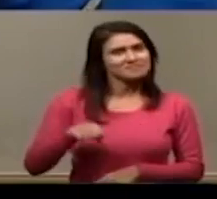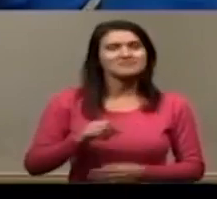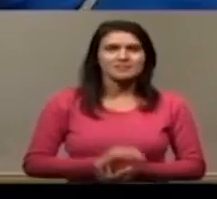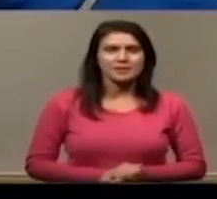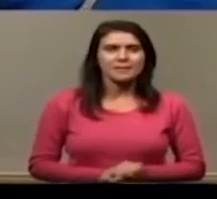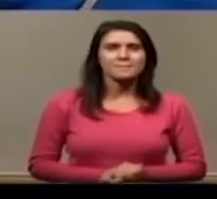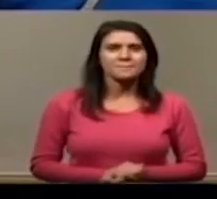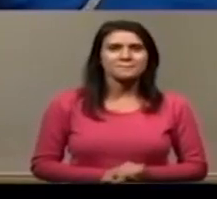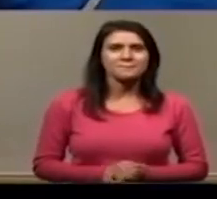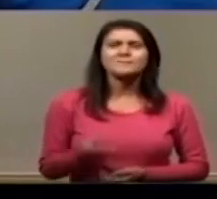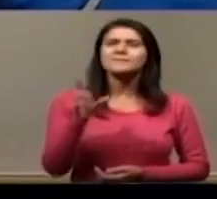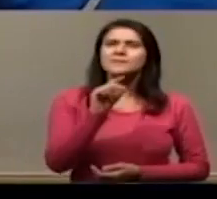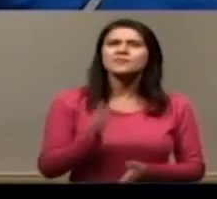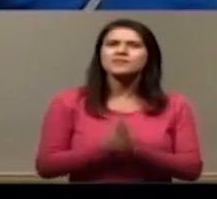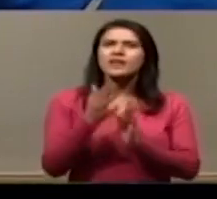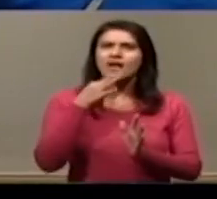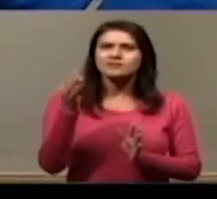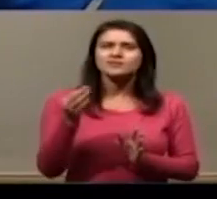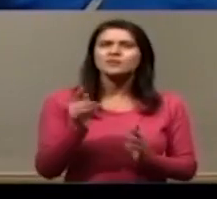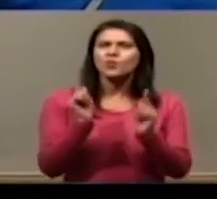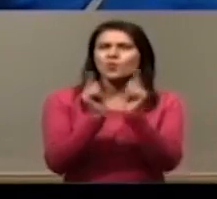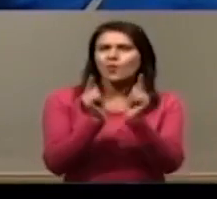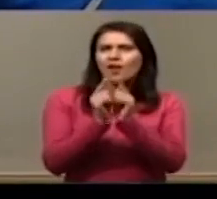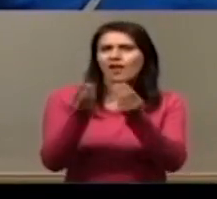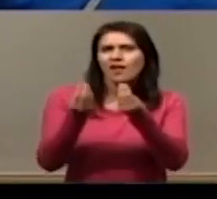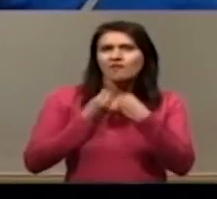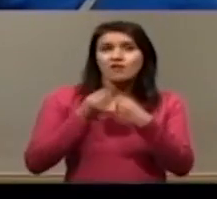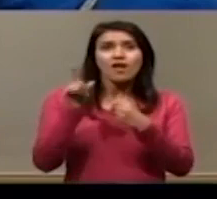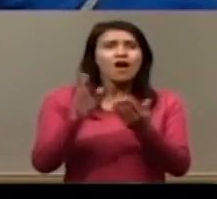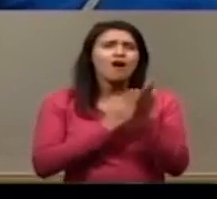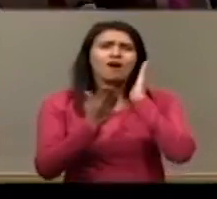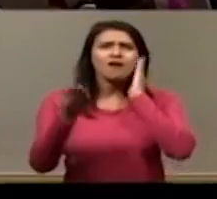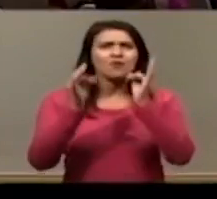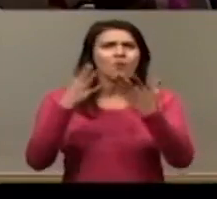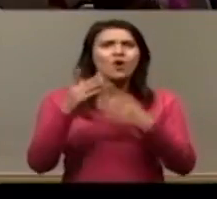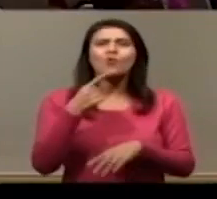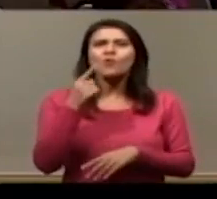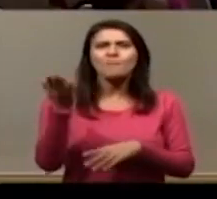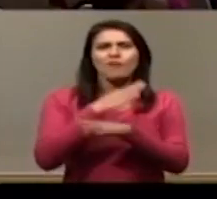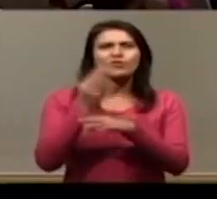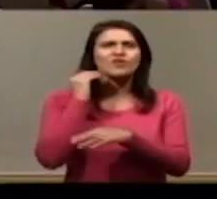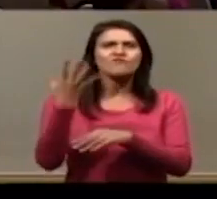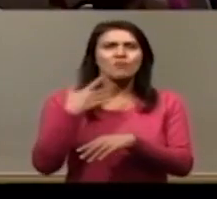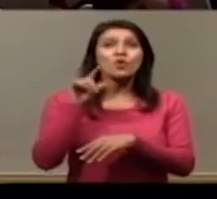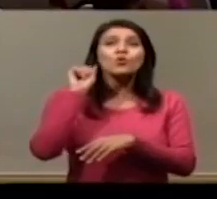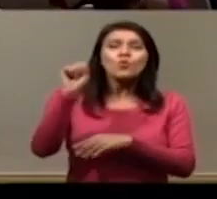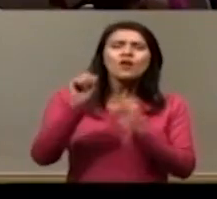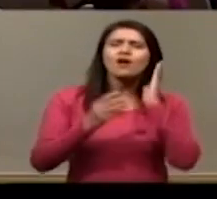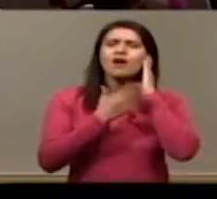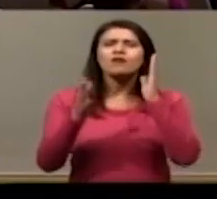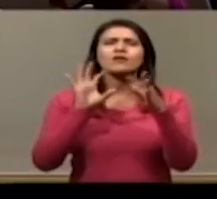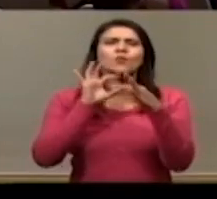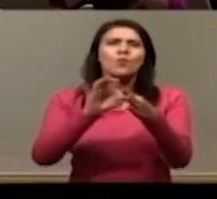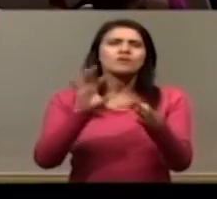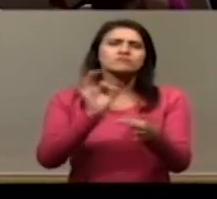अब मैं किसी से पूछना चाहती हूँ जिन्होंने ऑलरेडी मुझे थोड़ी सी हिंट दे दी थी कि वो बहुत अच्छा गाना गाते हैं, सो आप अपना इंस्पिरेशनल गाना